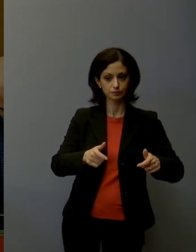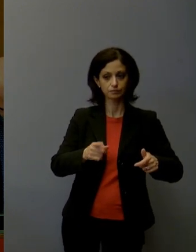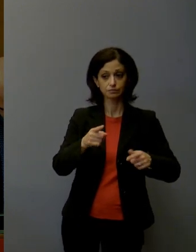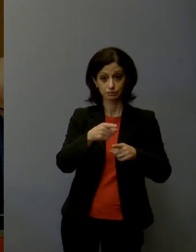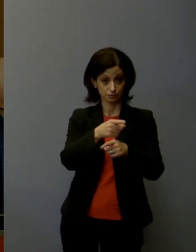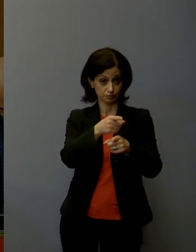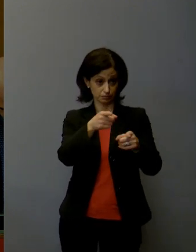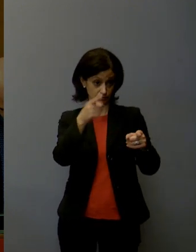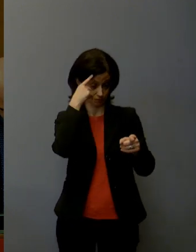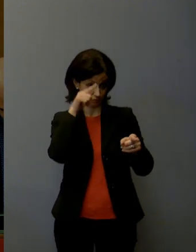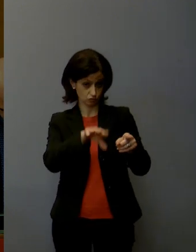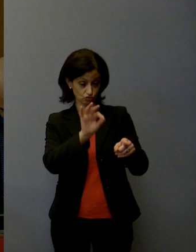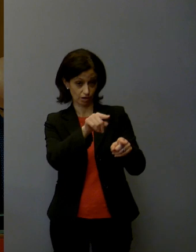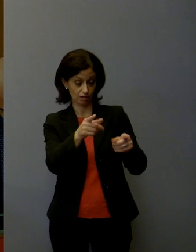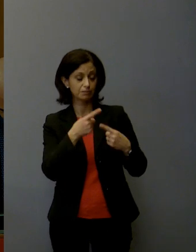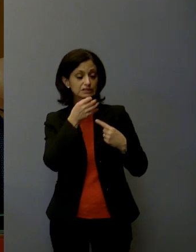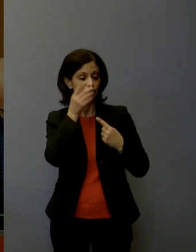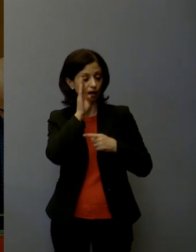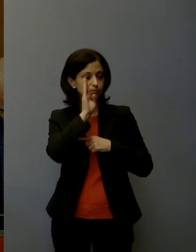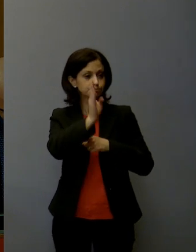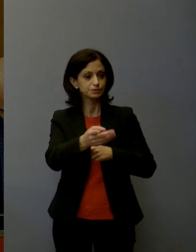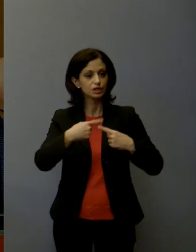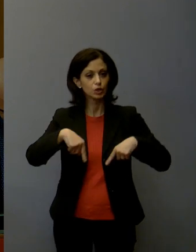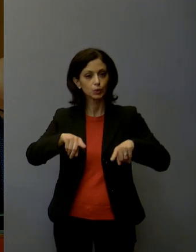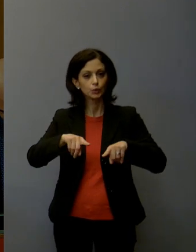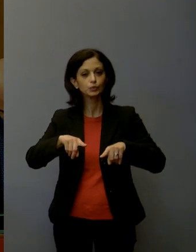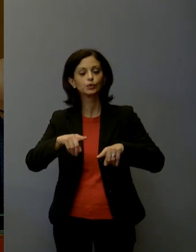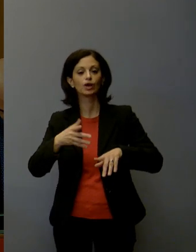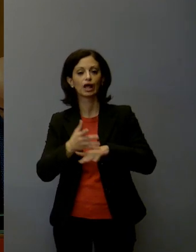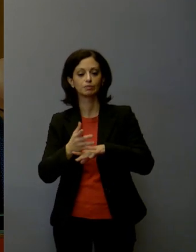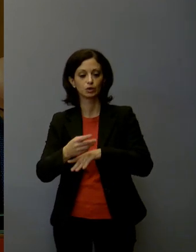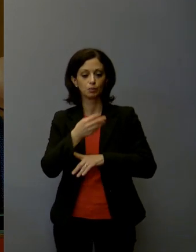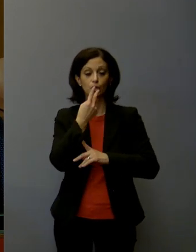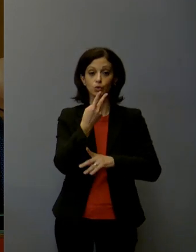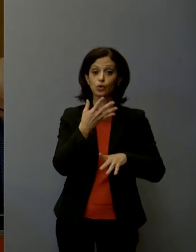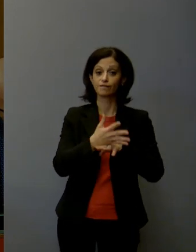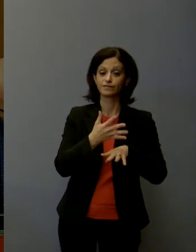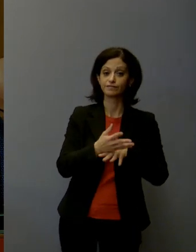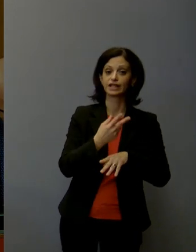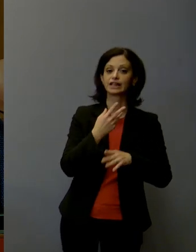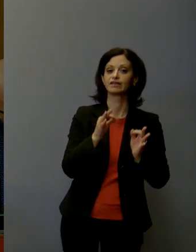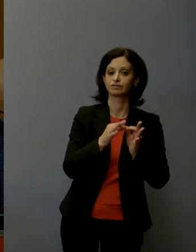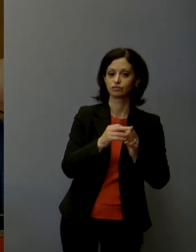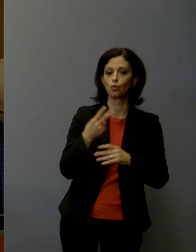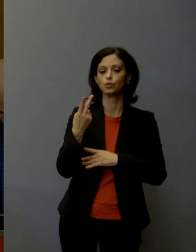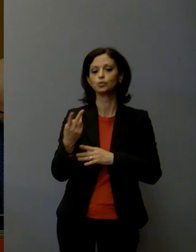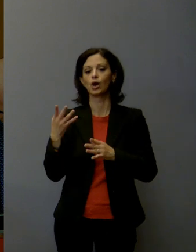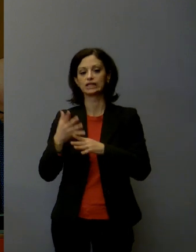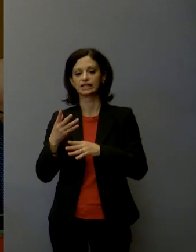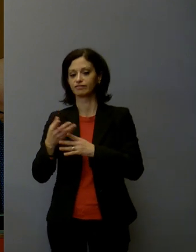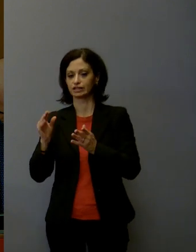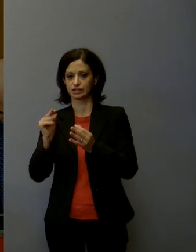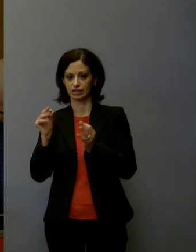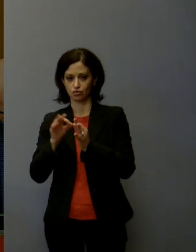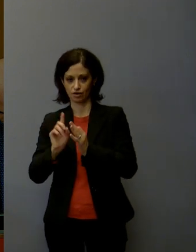parte vostra e quindi per andare in capigruppo quindi due interventi a favore e due interventi non a favore e poi passiamo